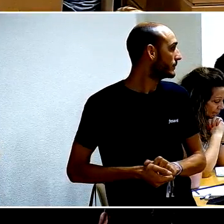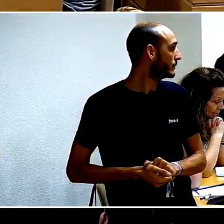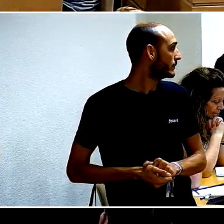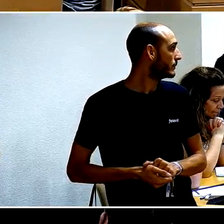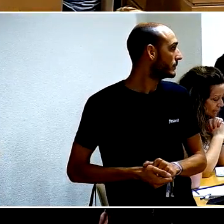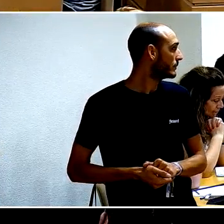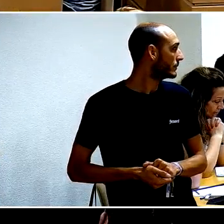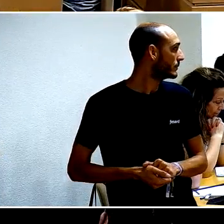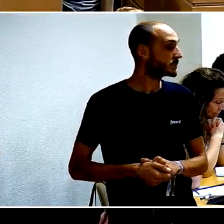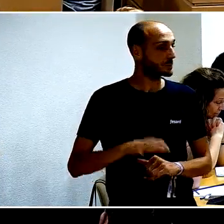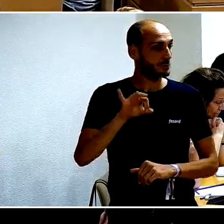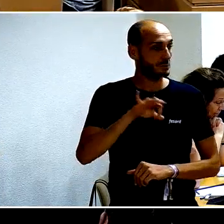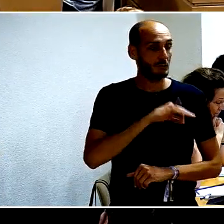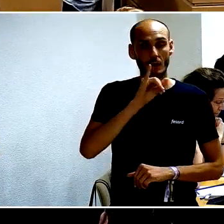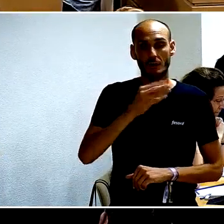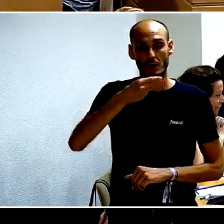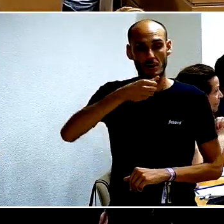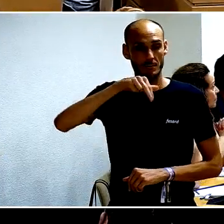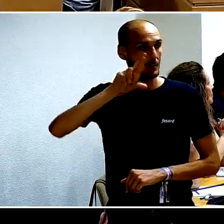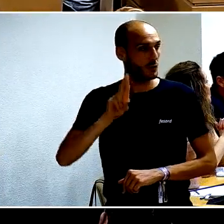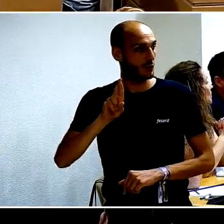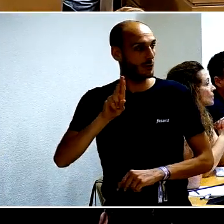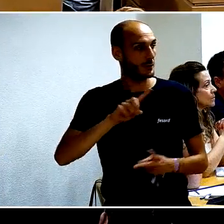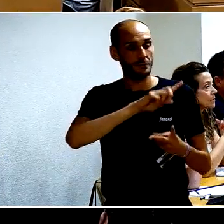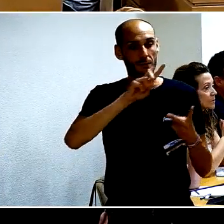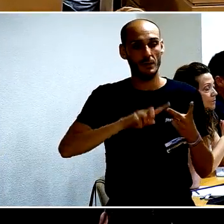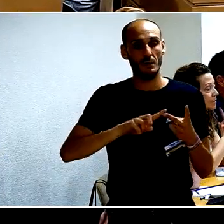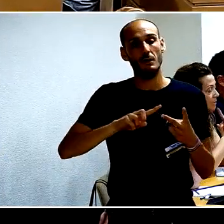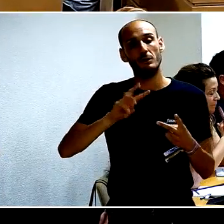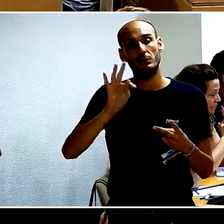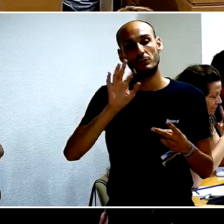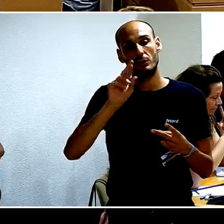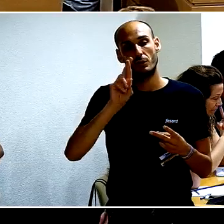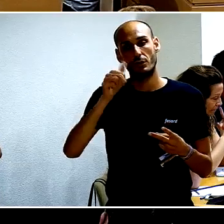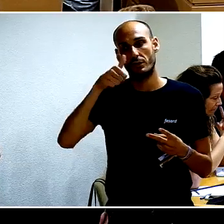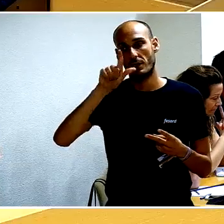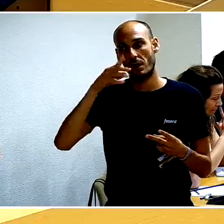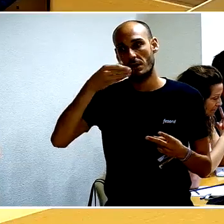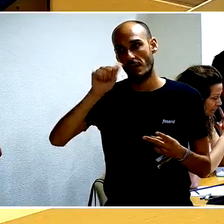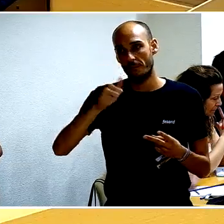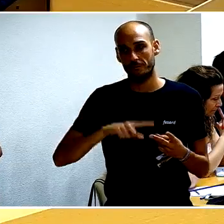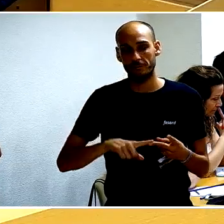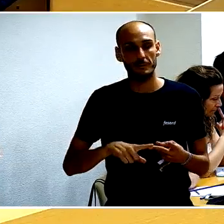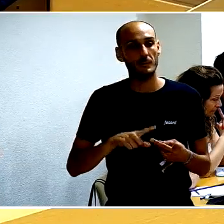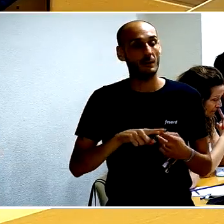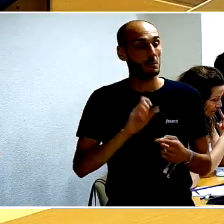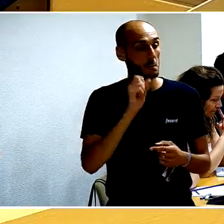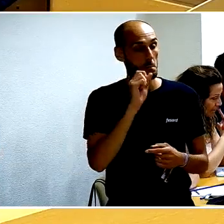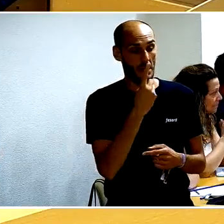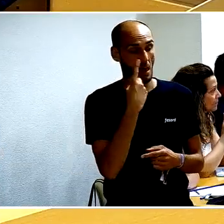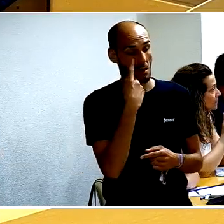Senyor Vicent Ibor, després Alberto Torralba, es demana la paraula a continuació. Mire, a la señora concejala